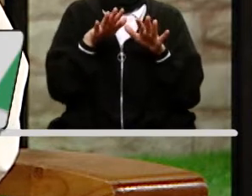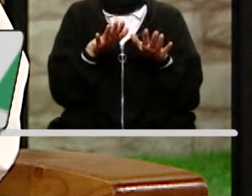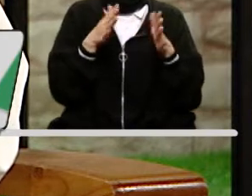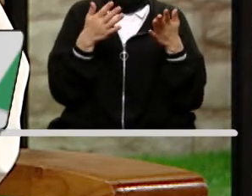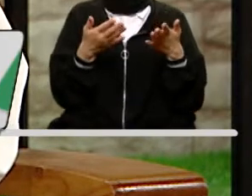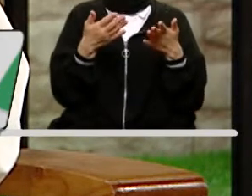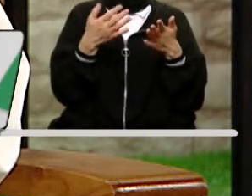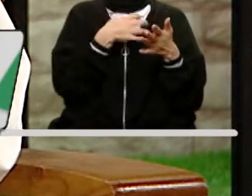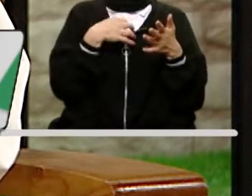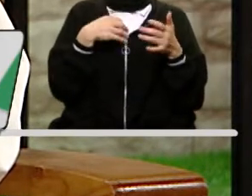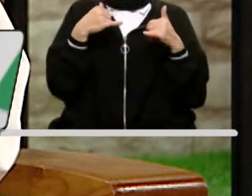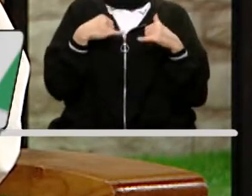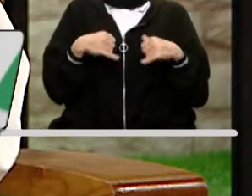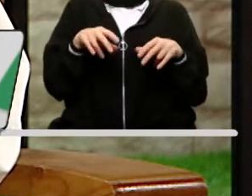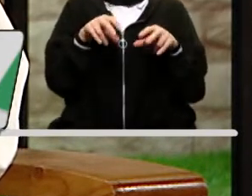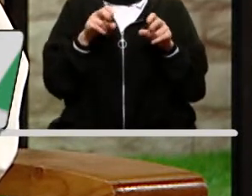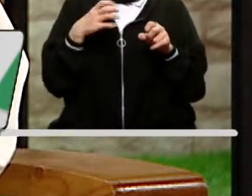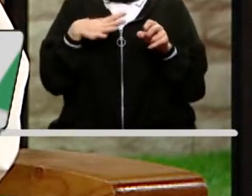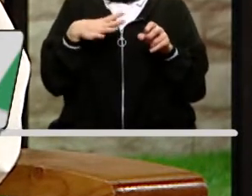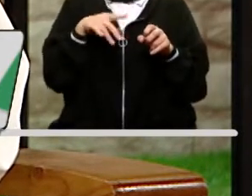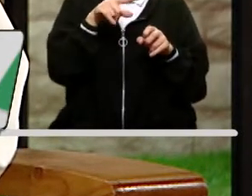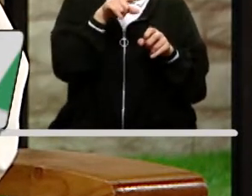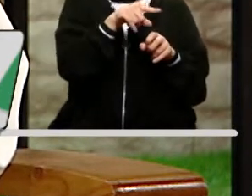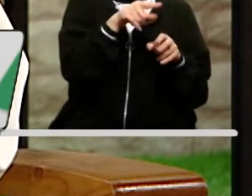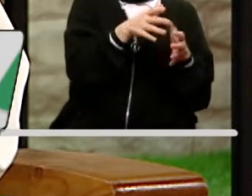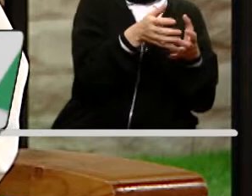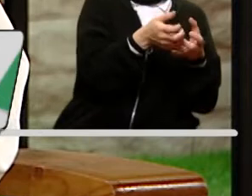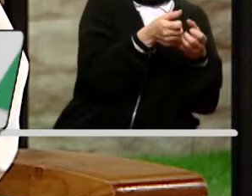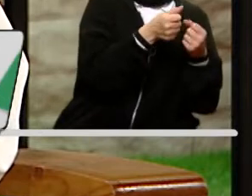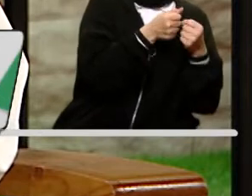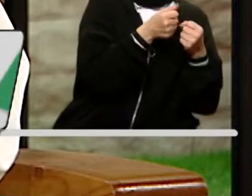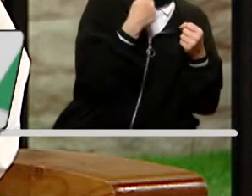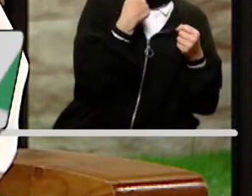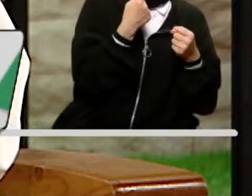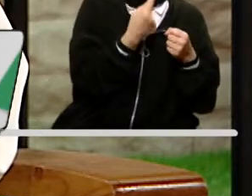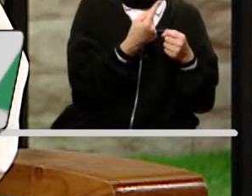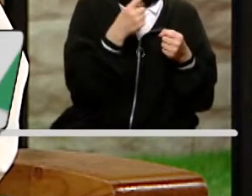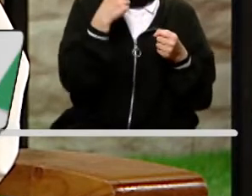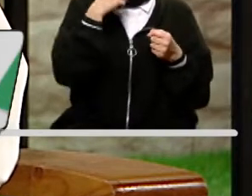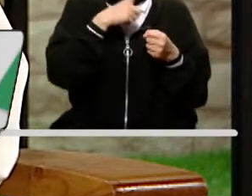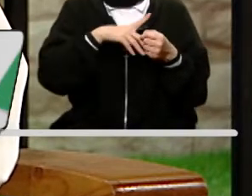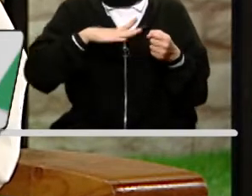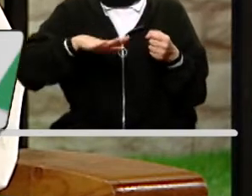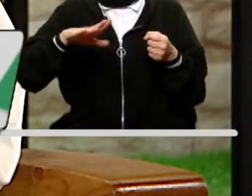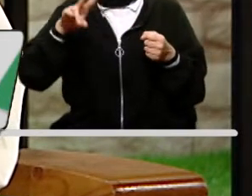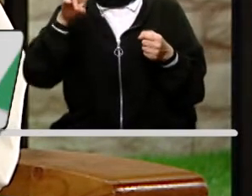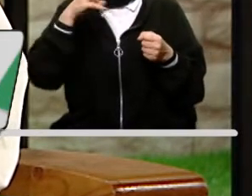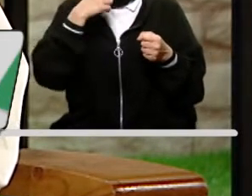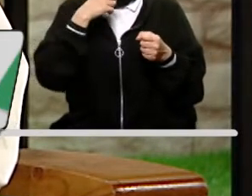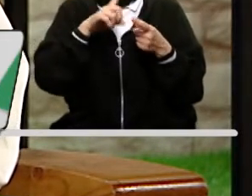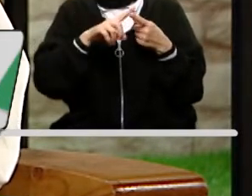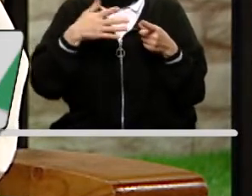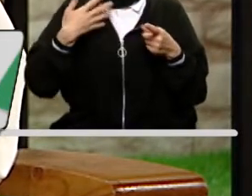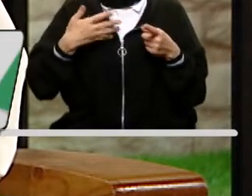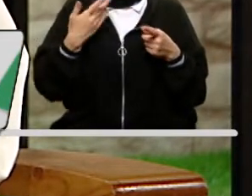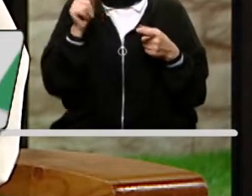rahat oturmak istiyorsa. Çünkü 2 yaş çocuğu onu merak edecek, ona bir bakacak yani. Bir dokunacak ne? Ne işe yarıyor bu